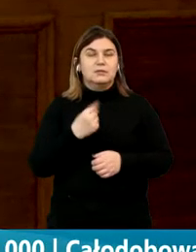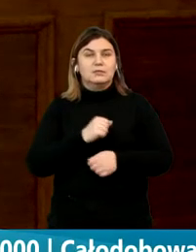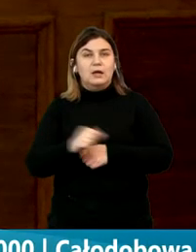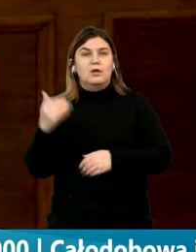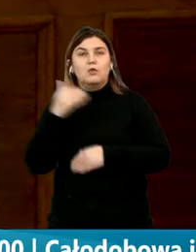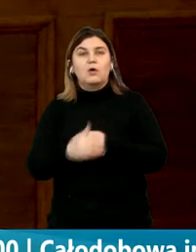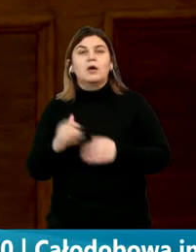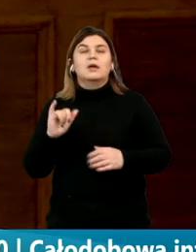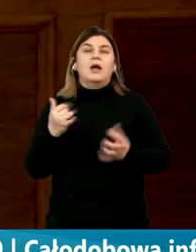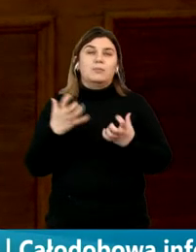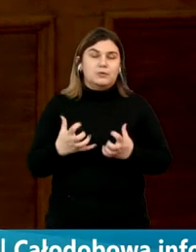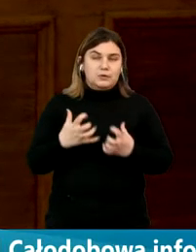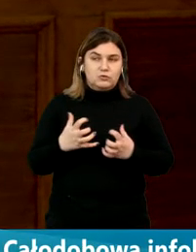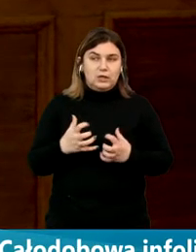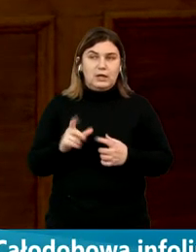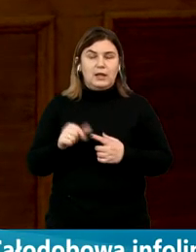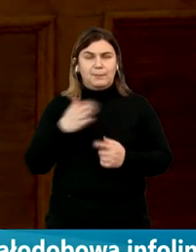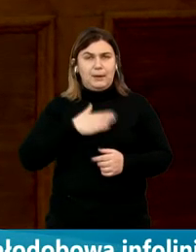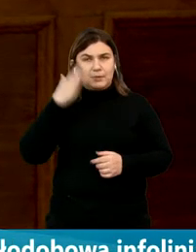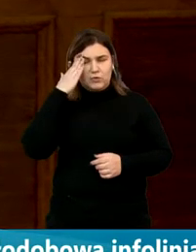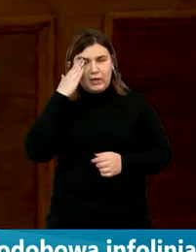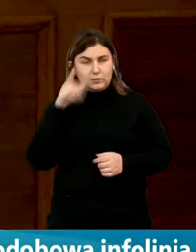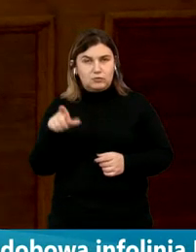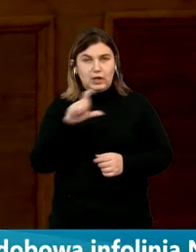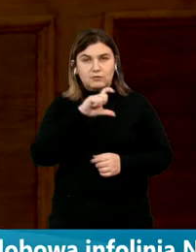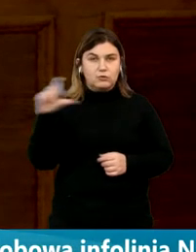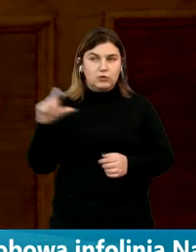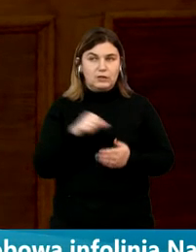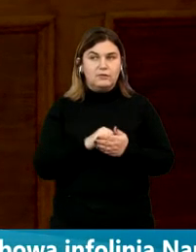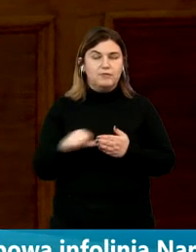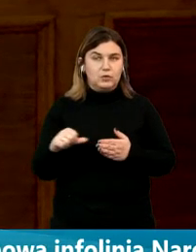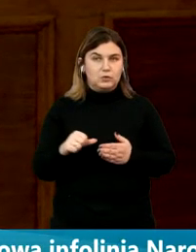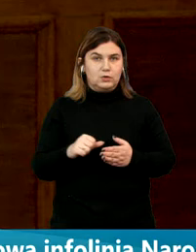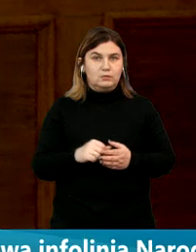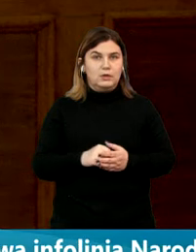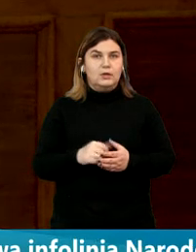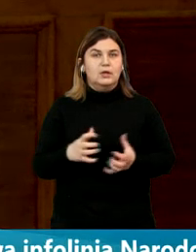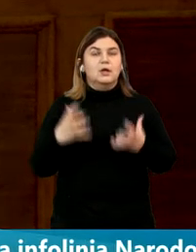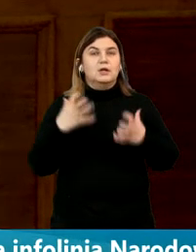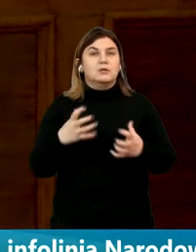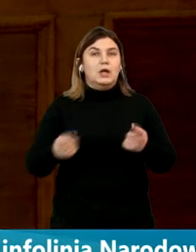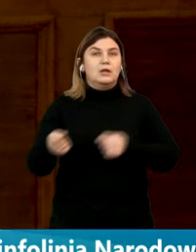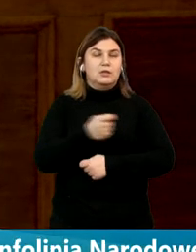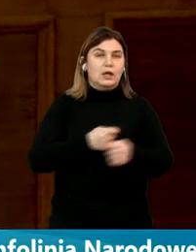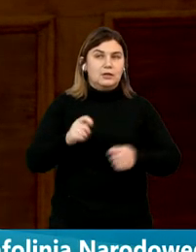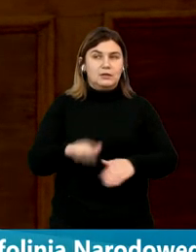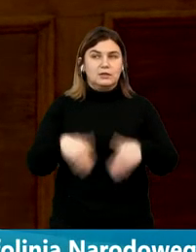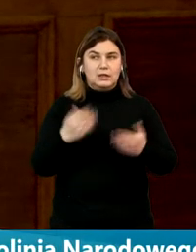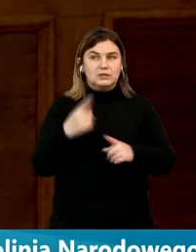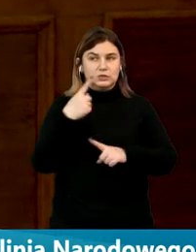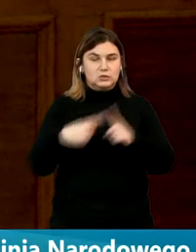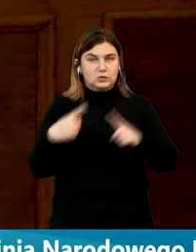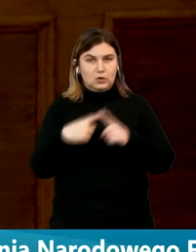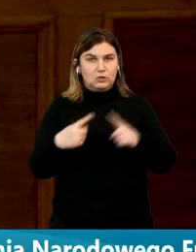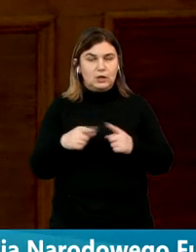tak, jakbyśmy chcieli, no ale mamy świadomość, że też czas jest absolutnie wyjątkowy i chcieliśmy tym jarmarkiem dać taką namiastkę